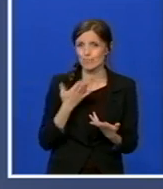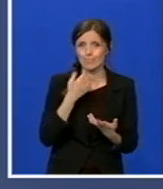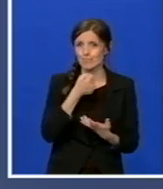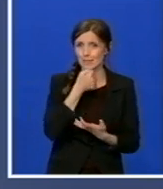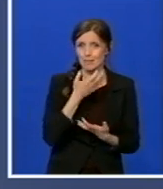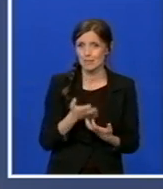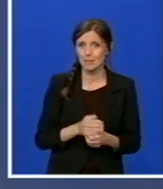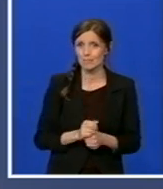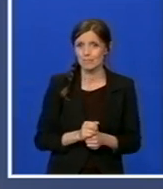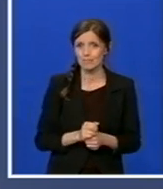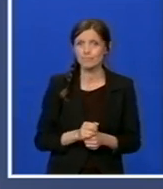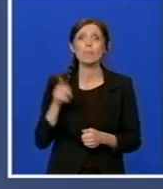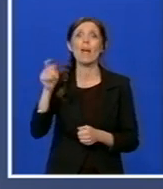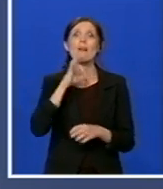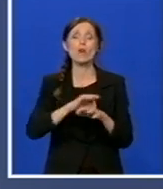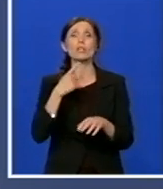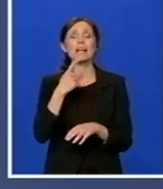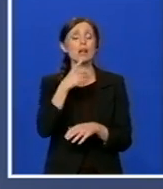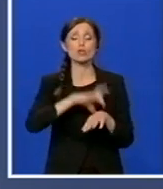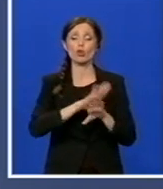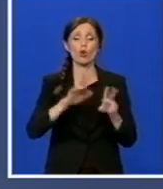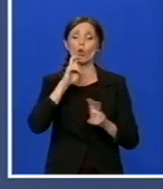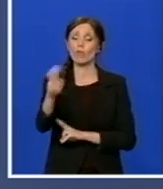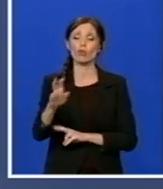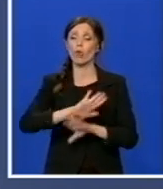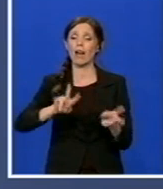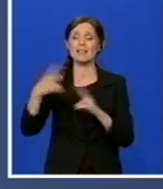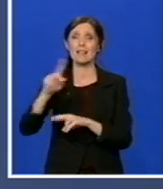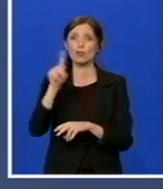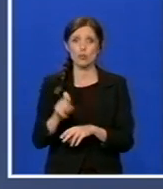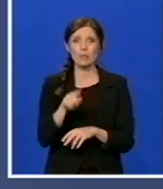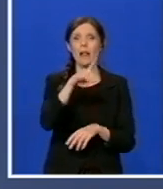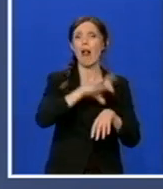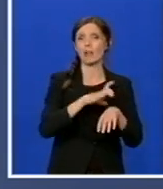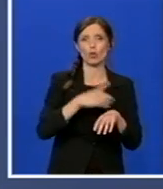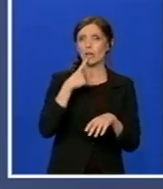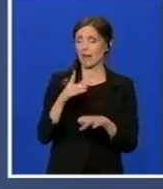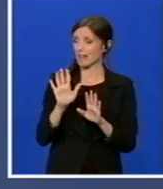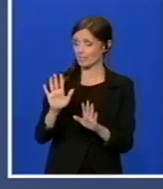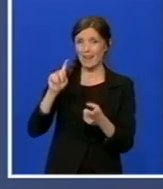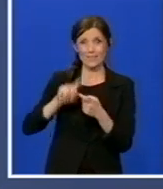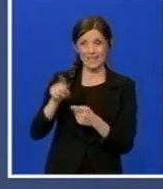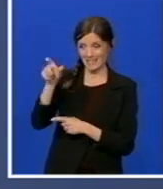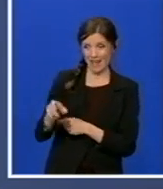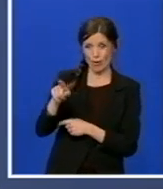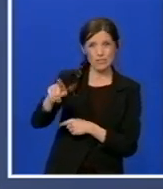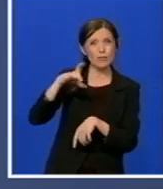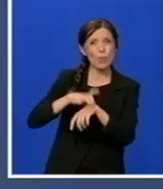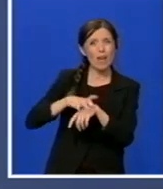Doktor, kad govorila na pitanje, možemo preći na sledeće, izvolite. Stvarno ne znam ništa o pojedinačnom slučaju, pa ne bi se usudila da